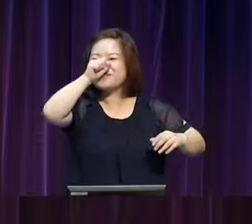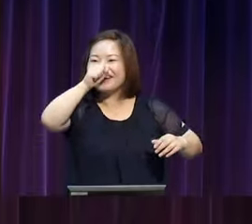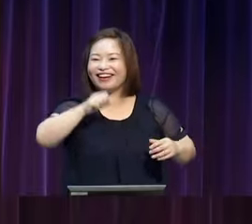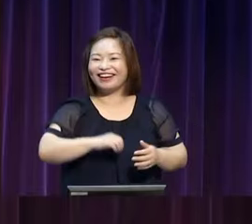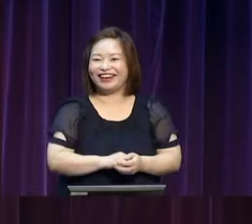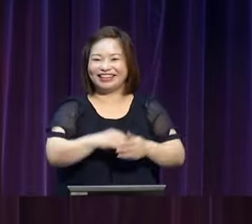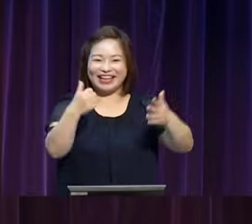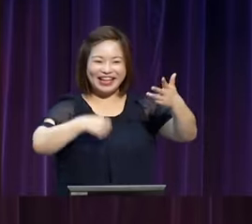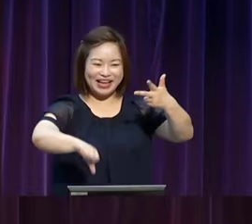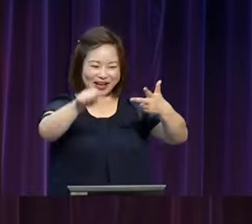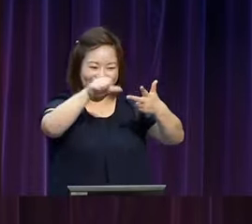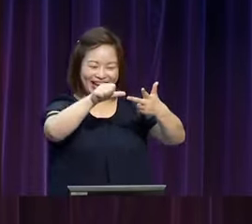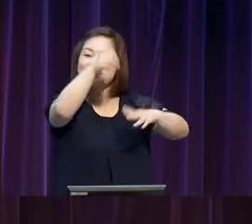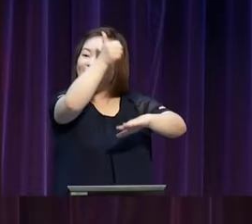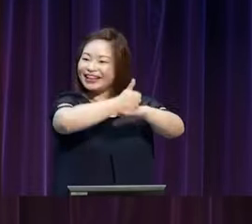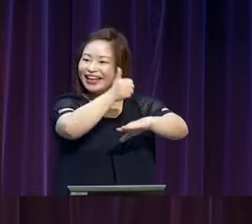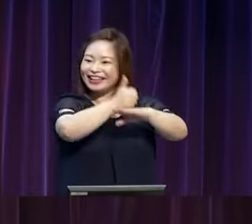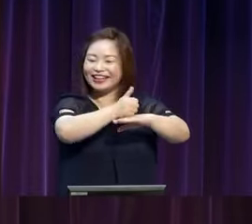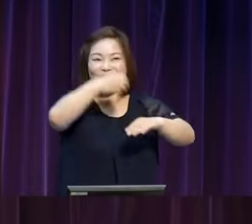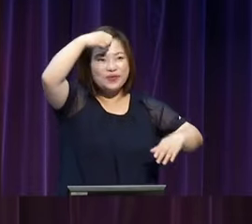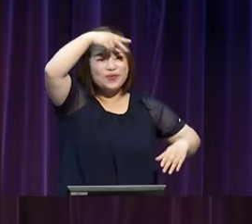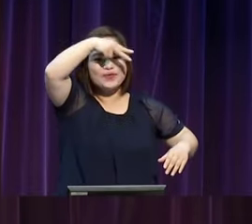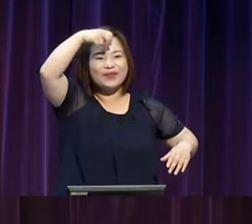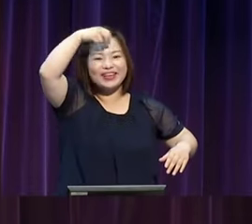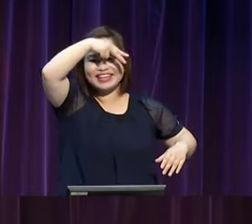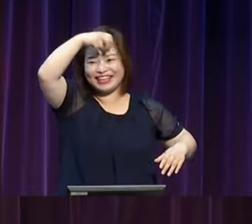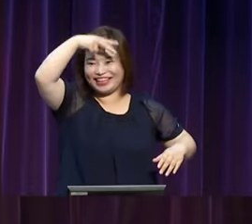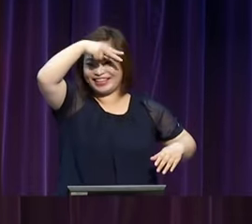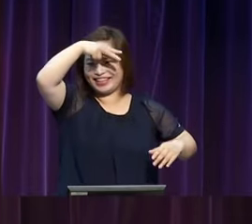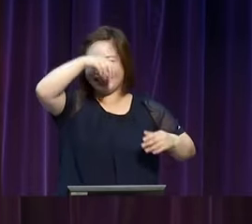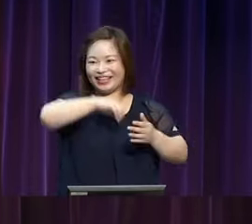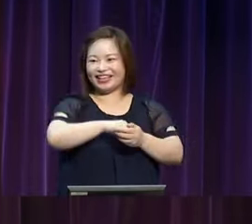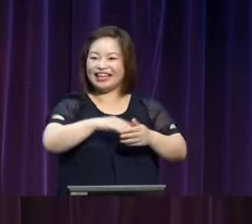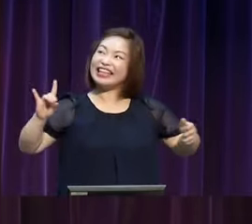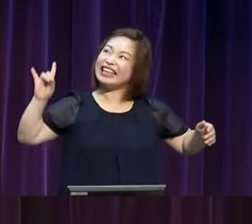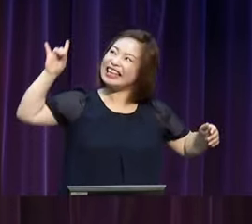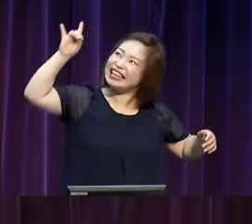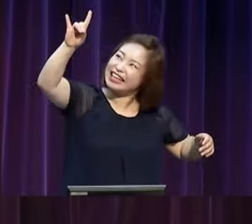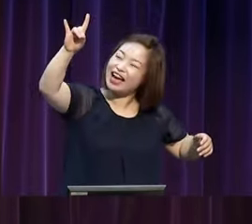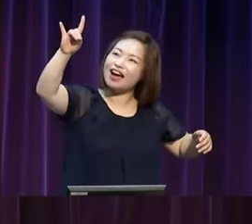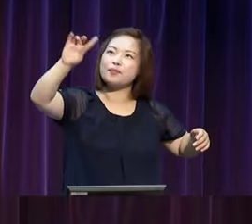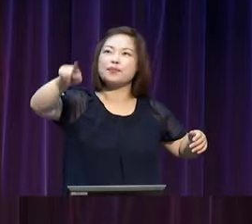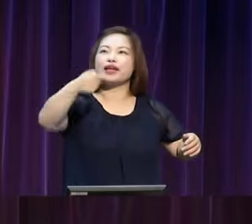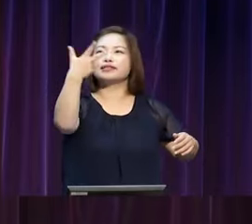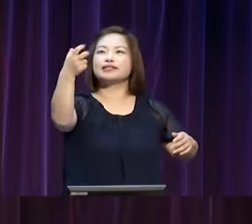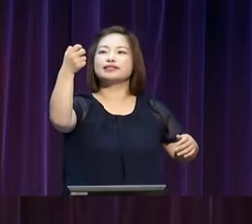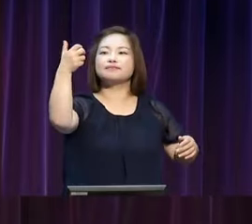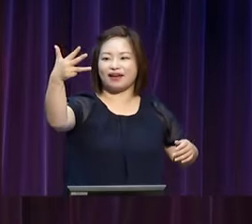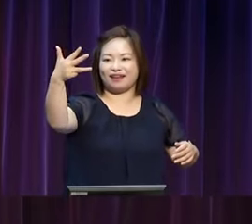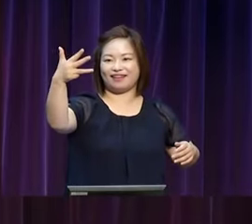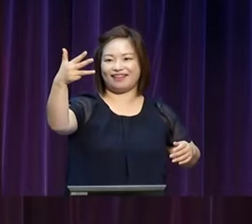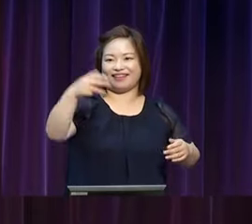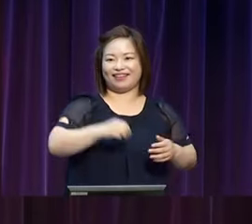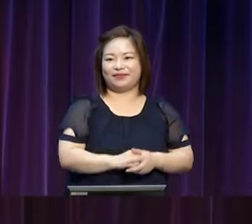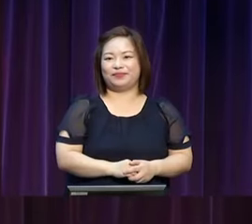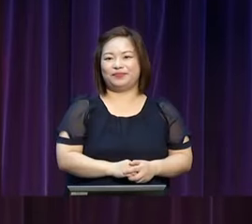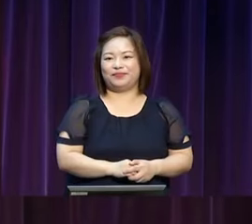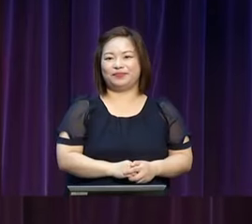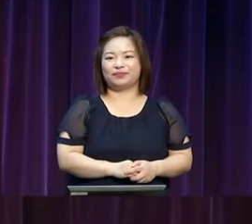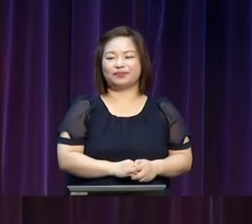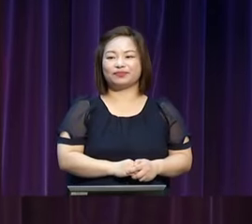지금 막내는 고등학교 2학년인데 예, 지금 78 정도 돼요. 키가. 근데